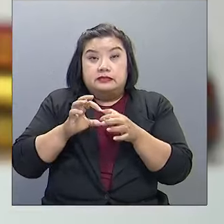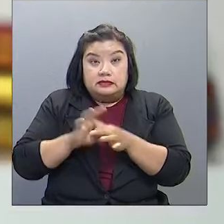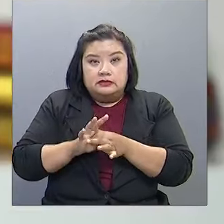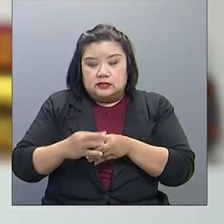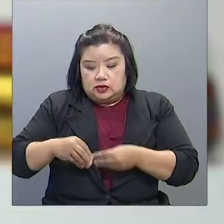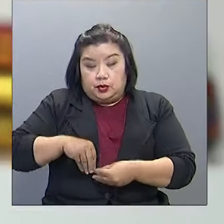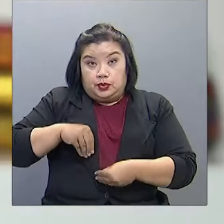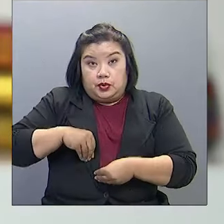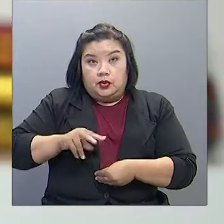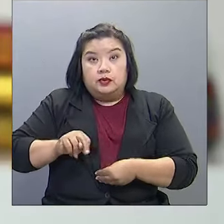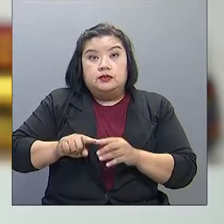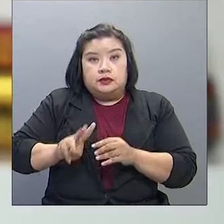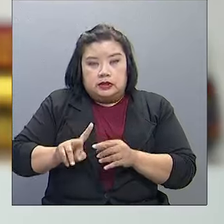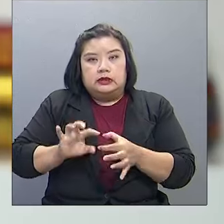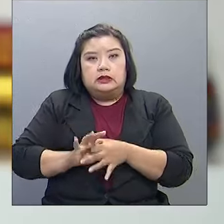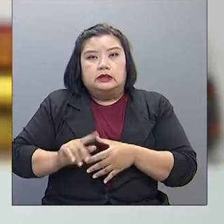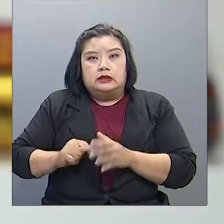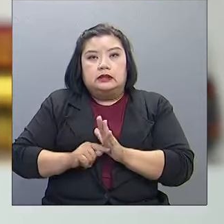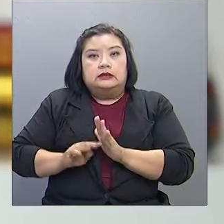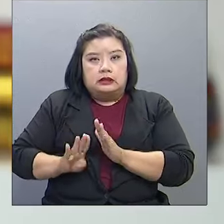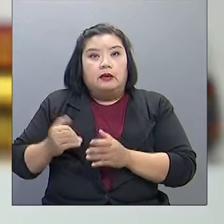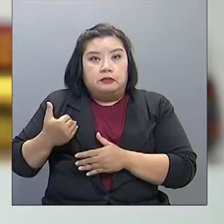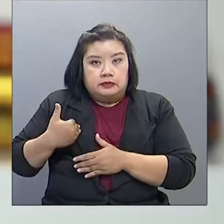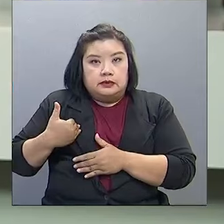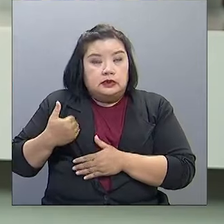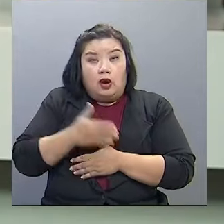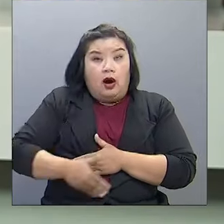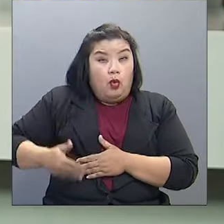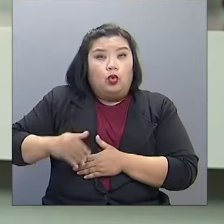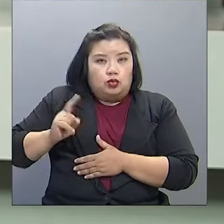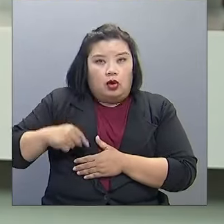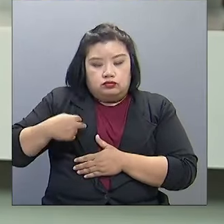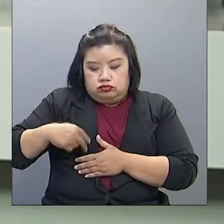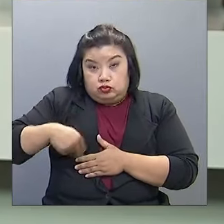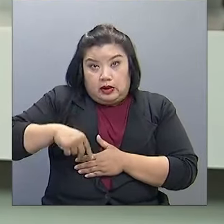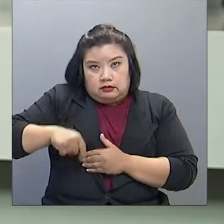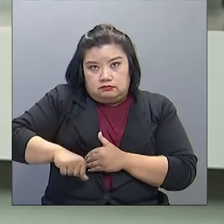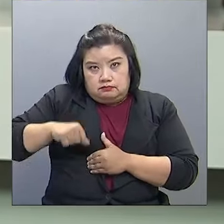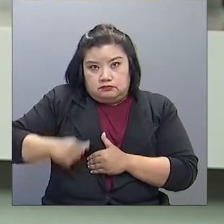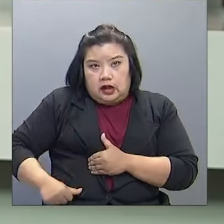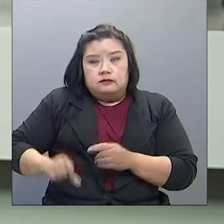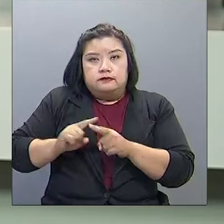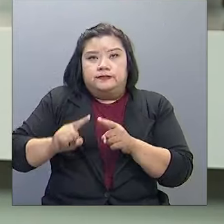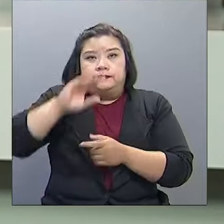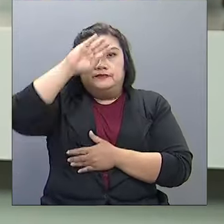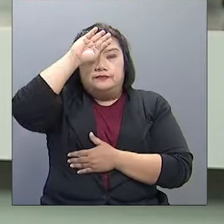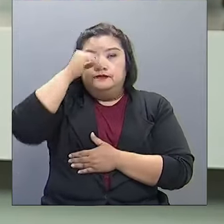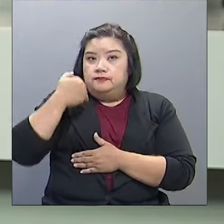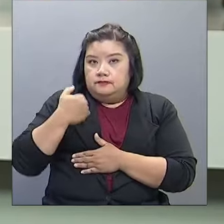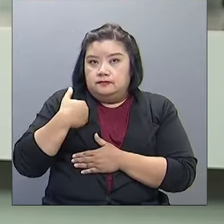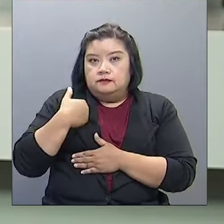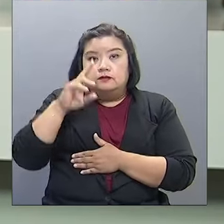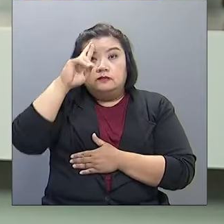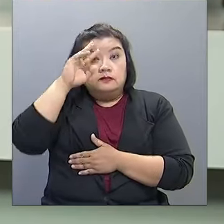หรือมีการอักเสบของตับอ่อนร่วมด้วยจากตัวนิ้วถุงน้ำดีในกลุ่มต้องรักษาครับถ้าไม่มีอาการเลยไม่มีผลข้างเคียงไม่มีภาวะแทรกซ้อน